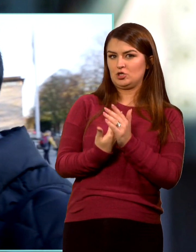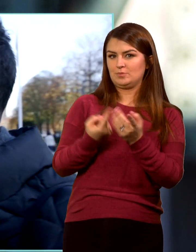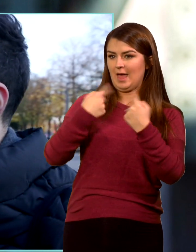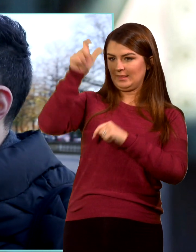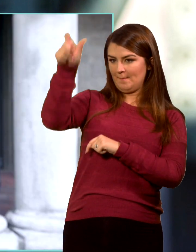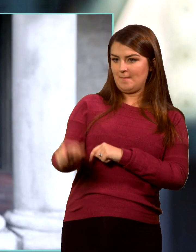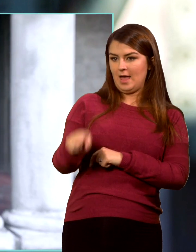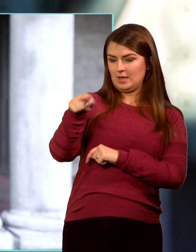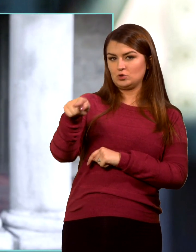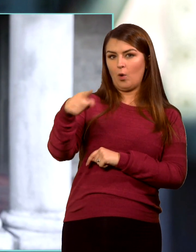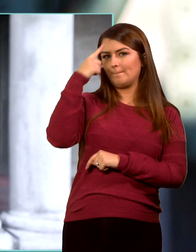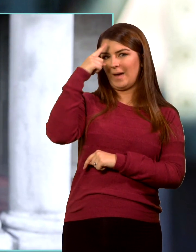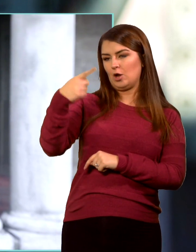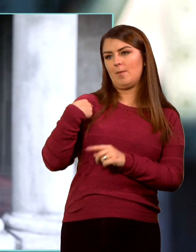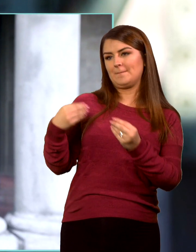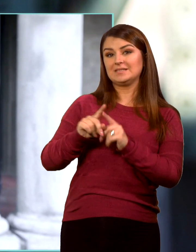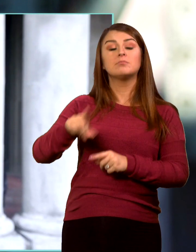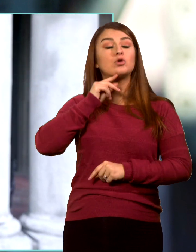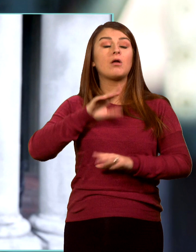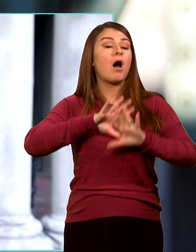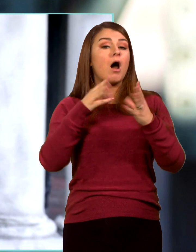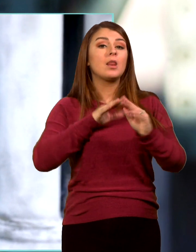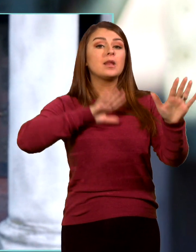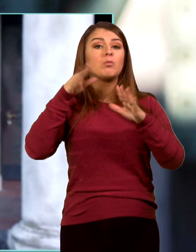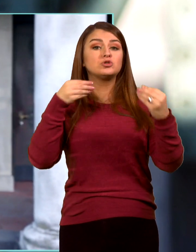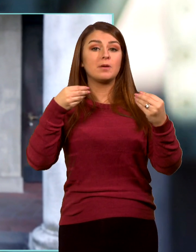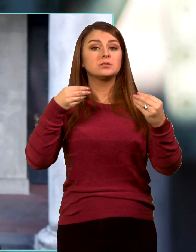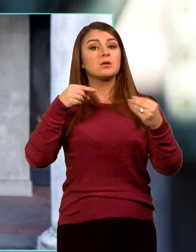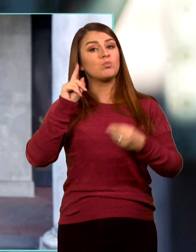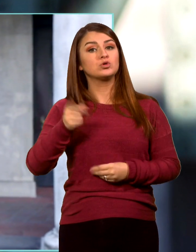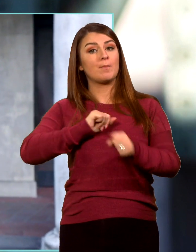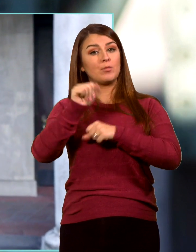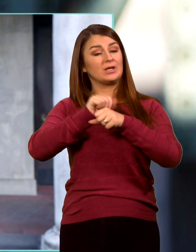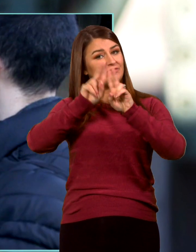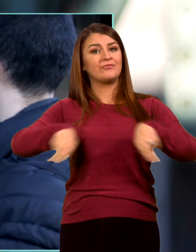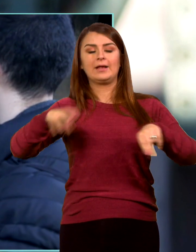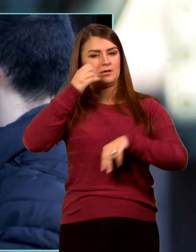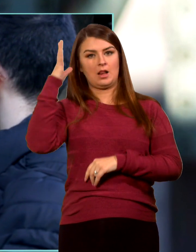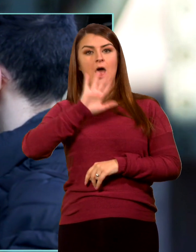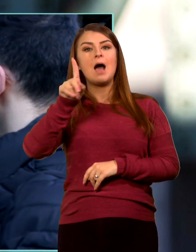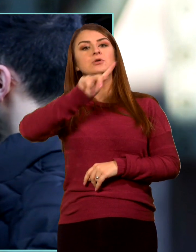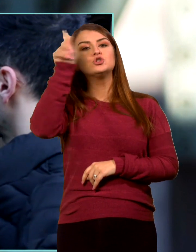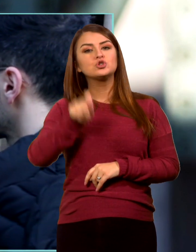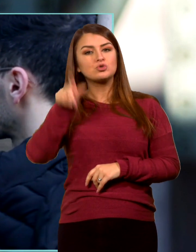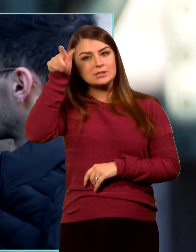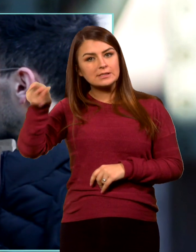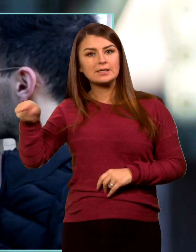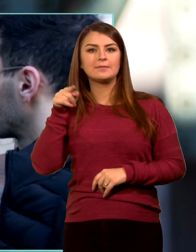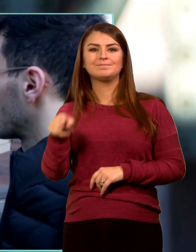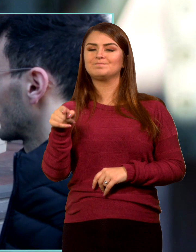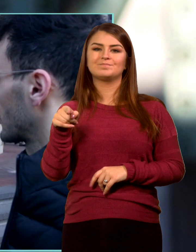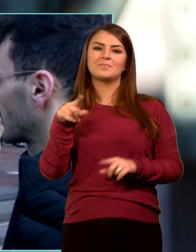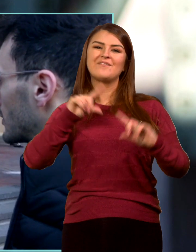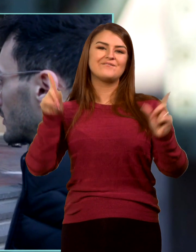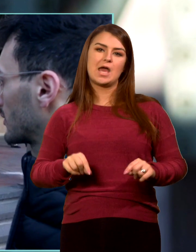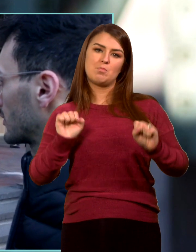nicht passt? Also alle demokratischen Mittel sind da erlaubt. Das heißt natürlich, dass der Protest friedlich sein muss, ohne Frage. Studierende haben halt eigentlich relativ wenig